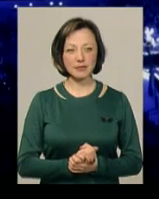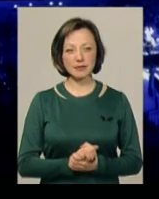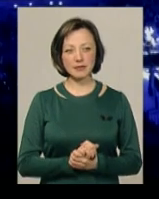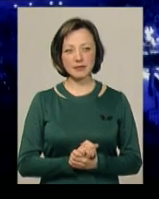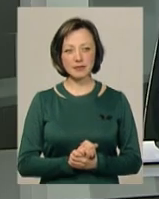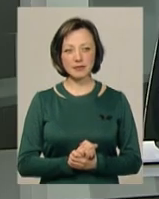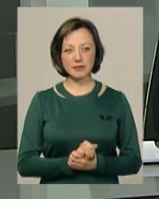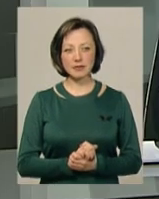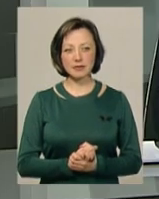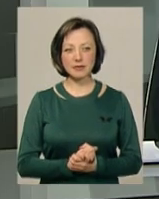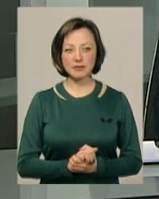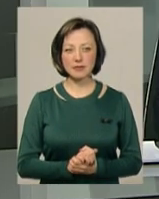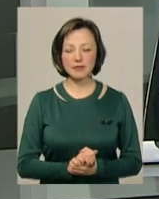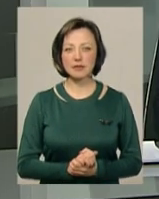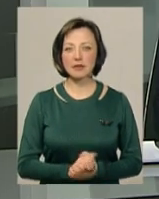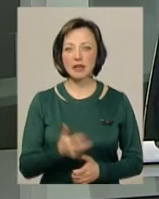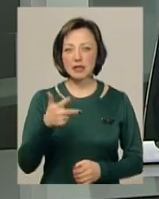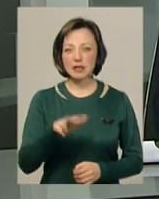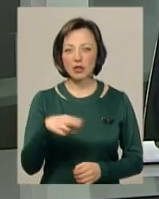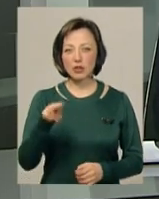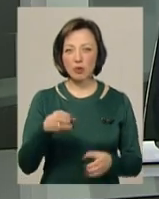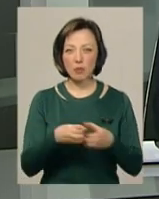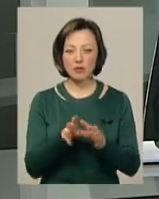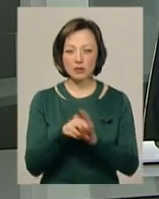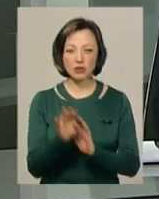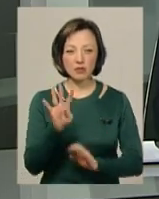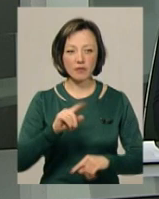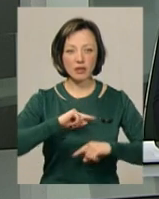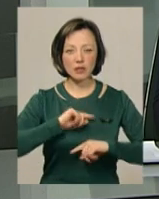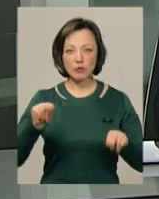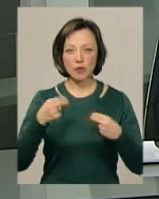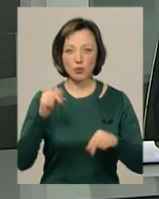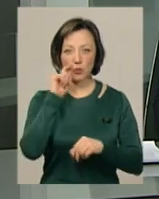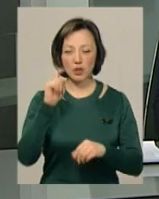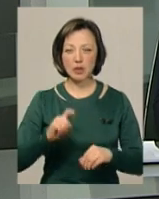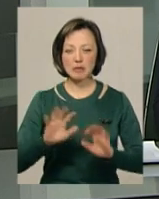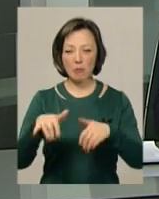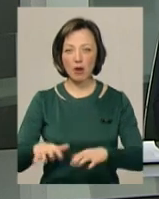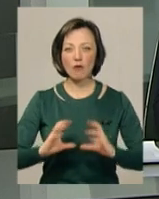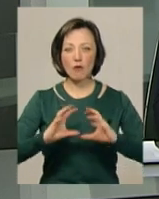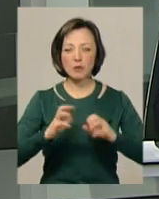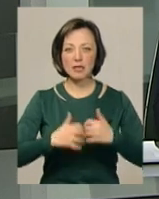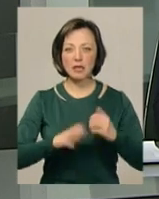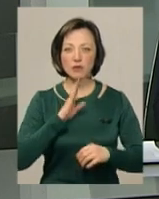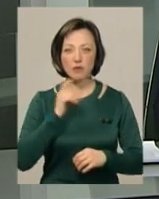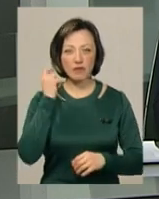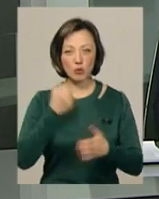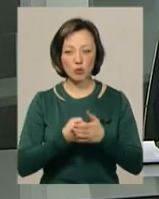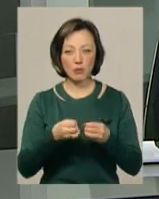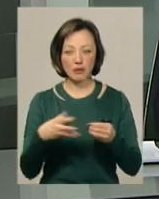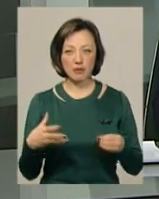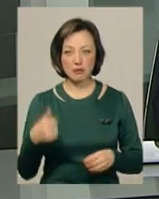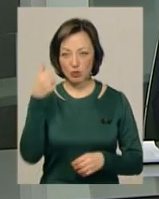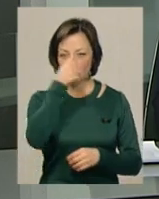Центр. Три деражнянські команди увійшли до четвірки фіналістів Чемпіонату України з пляжного волейболу серед дівчат віком до 15